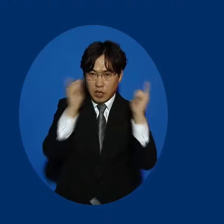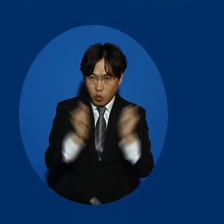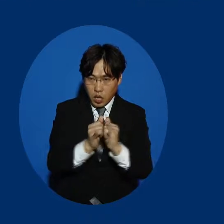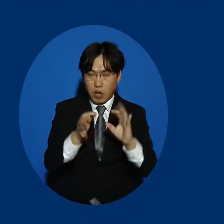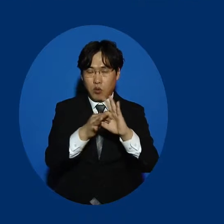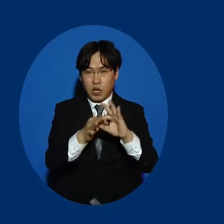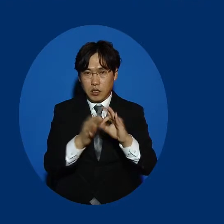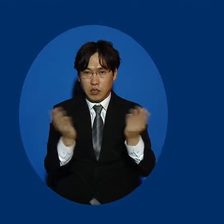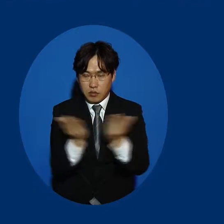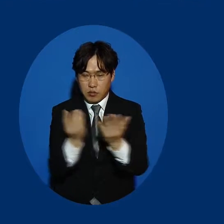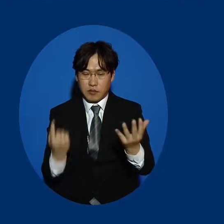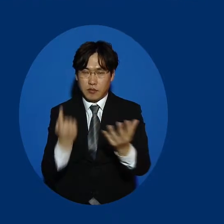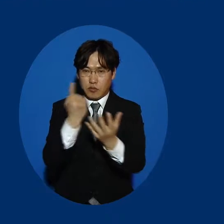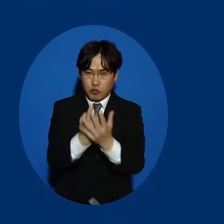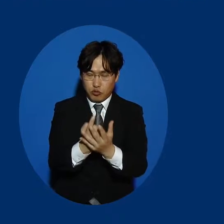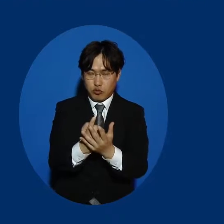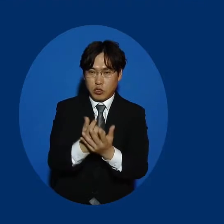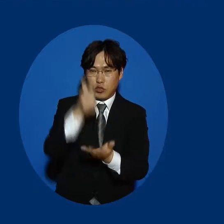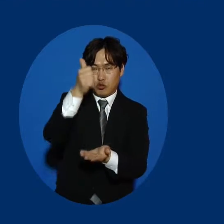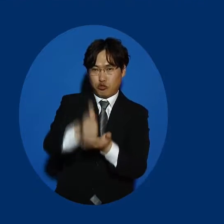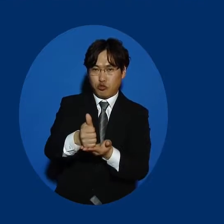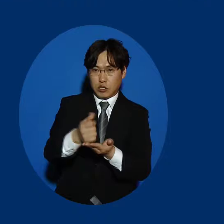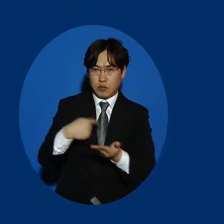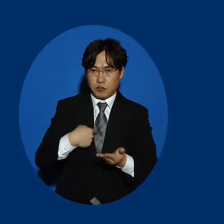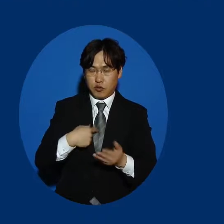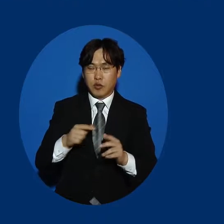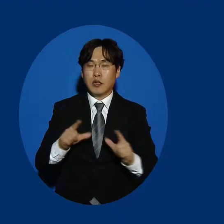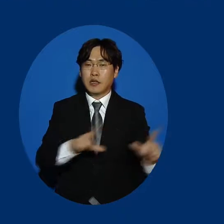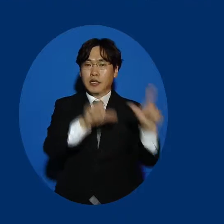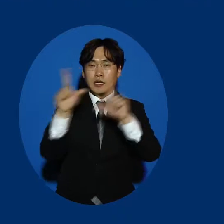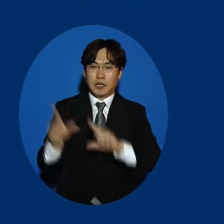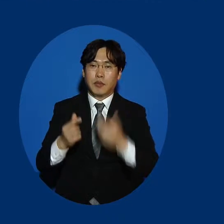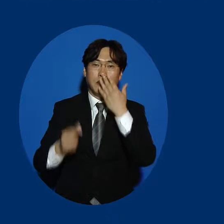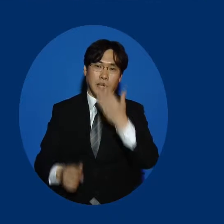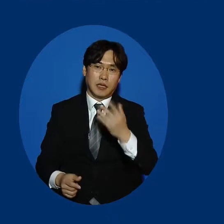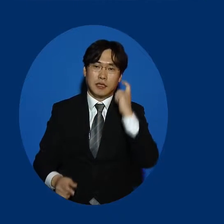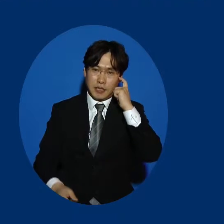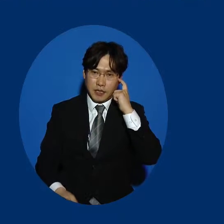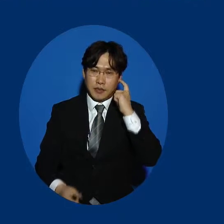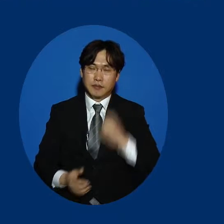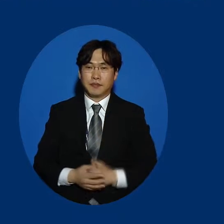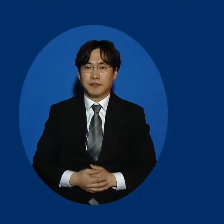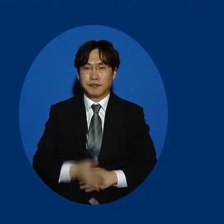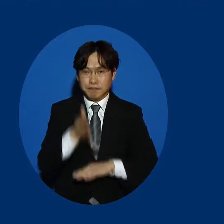이후에 새로운 사회의 새로운 주인으로서 당당하게 살아가지 않을까 생각합니다. 예, 고맙습니다.